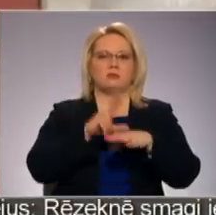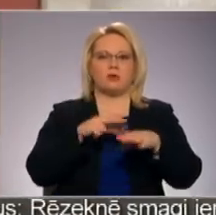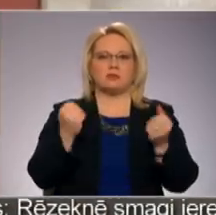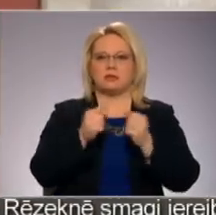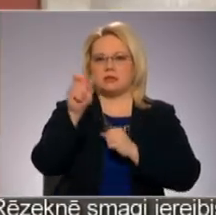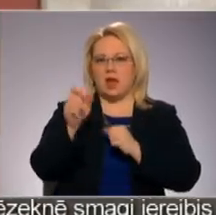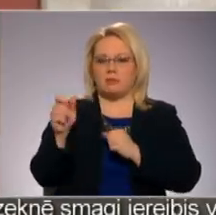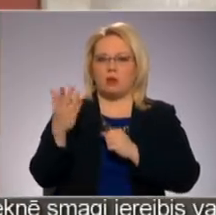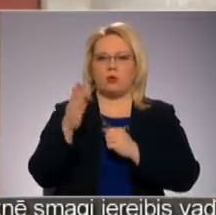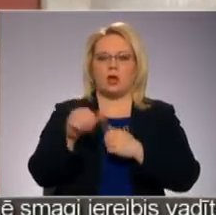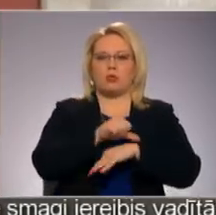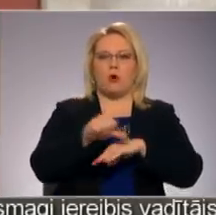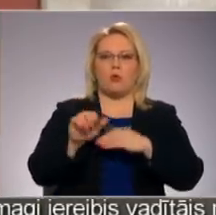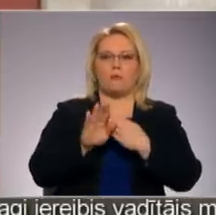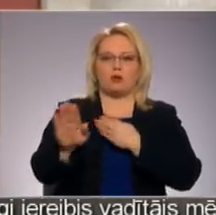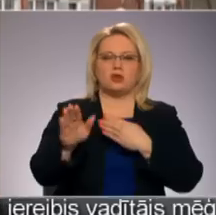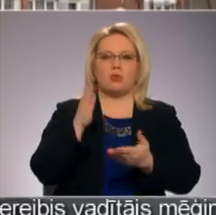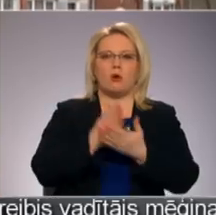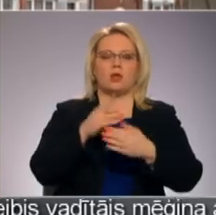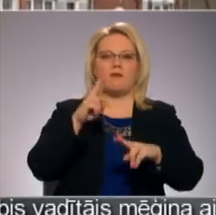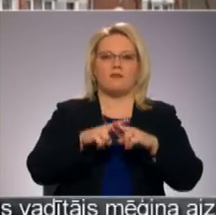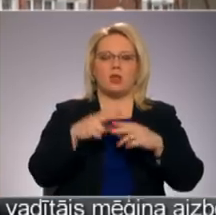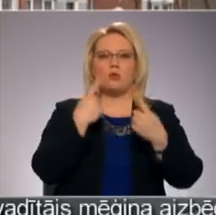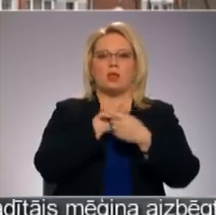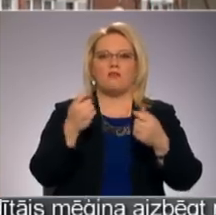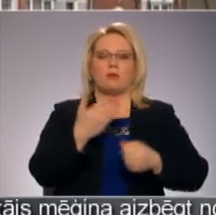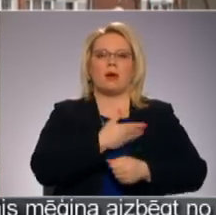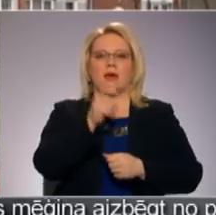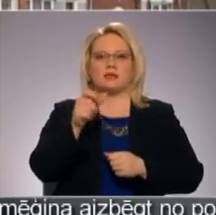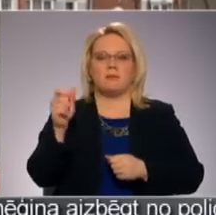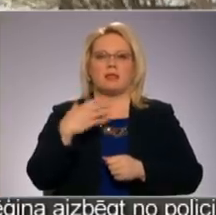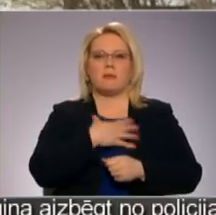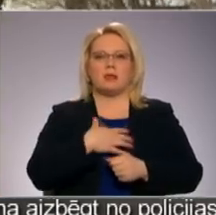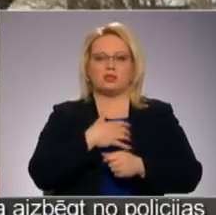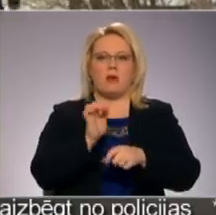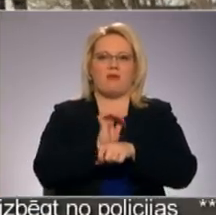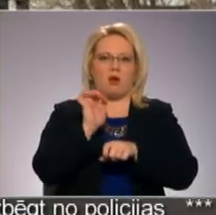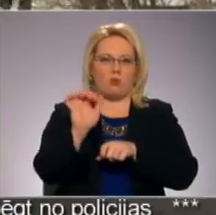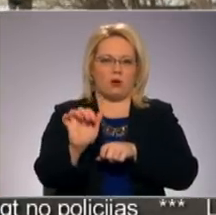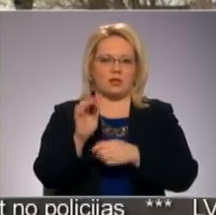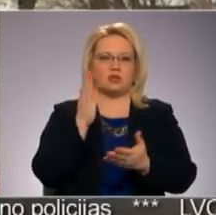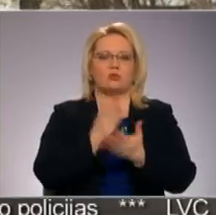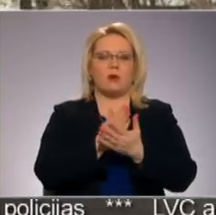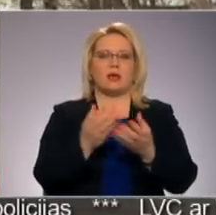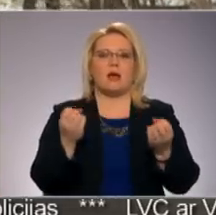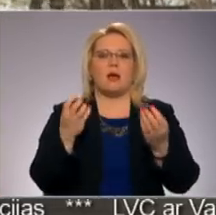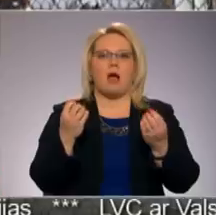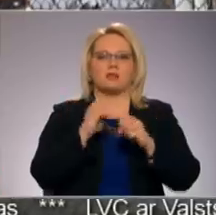darbinieki, kuri norobežoja notikumu vietu un informēja iedzīvotājus par nepieciešamību evakuēties. Notika gāzes